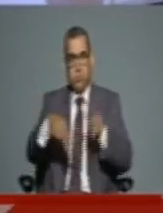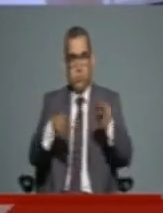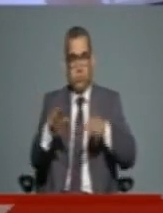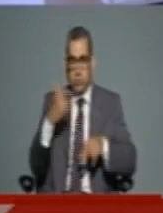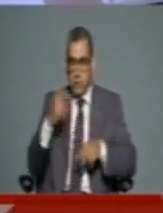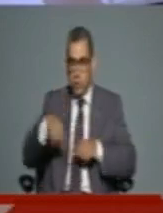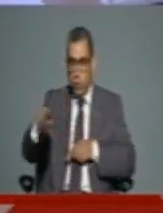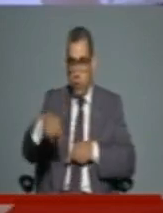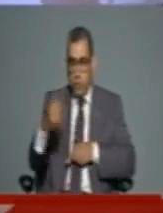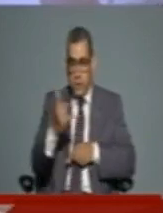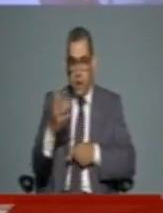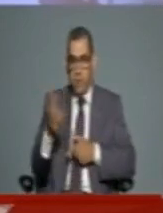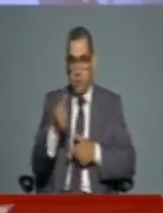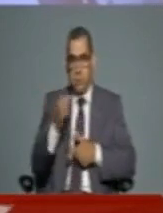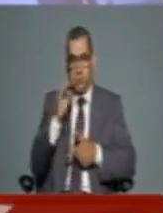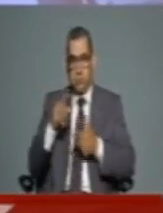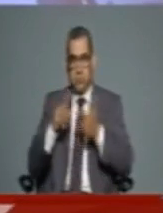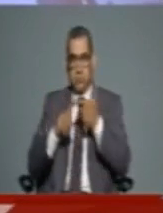عليها.